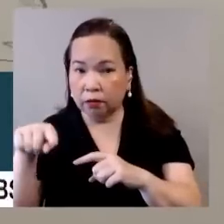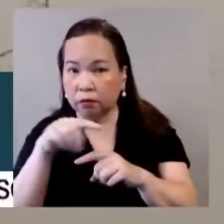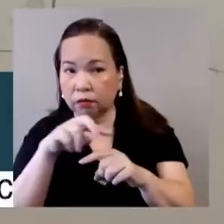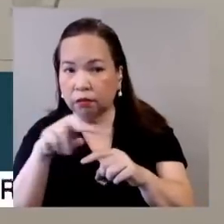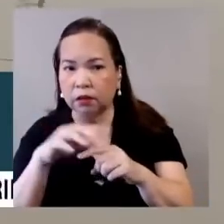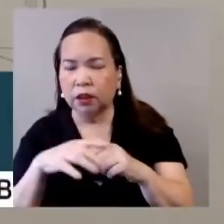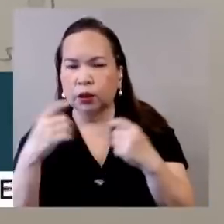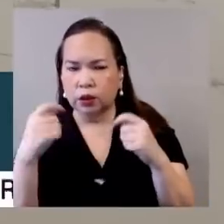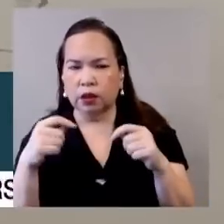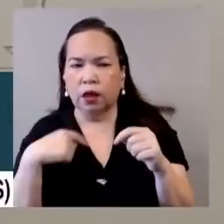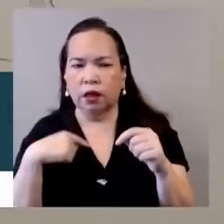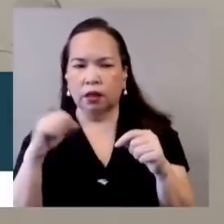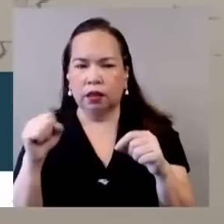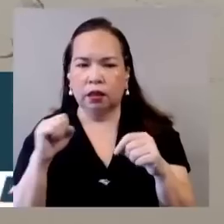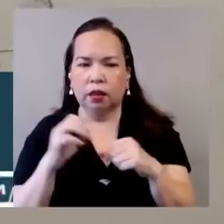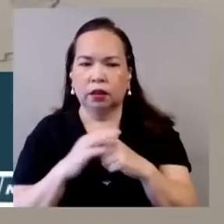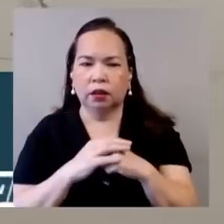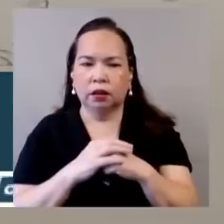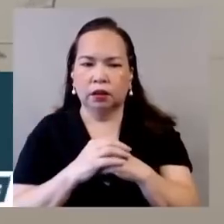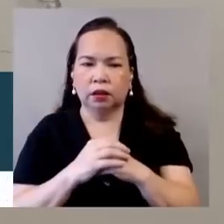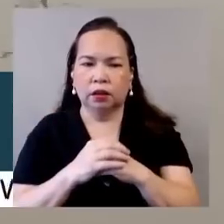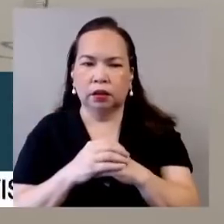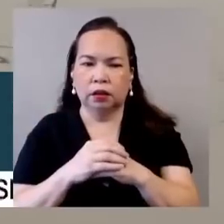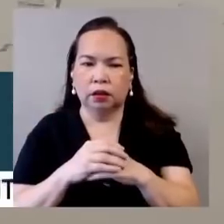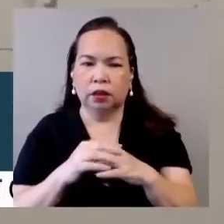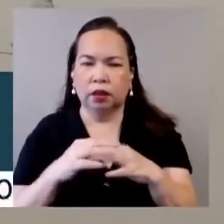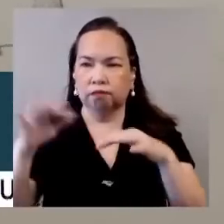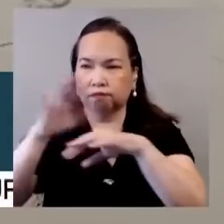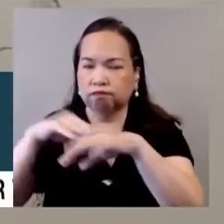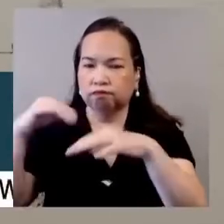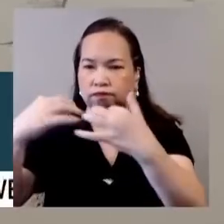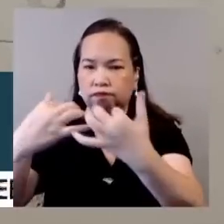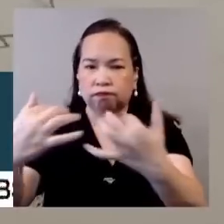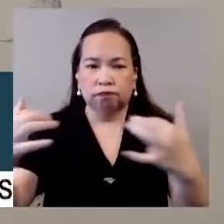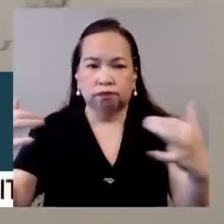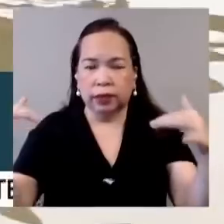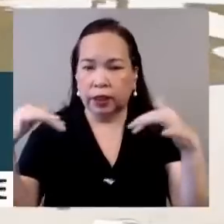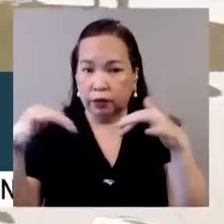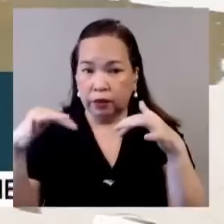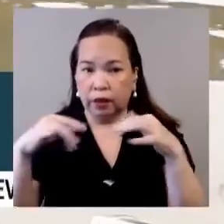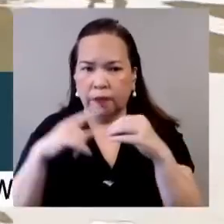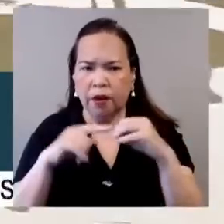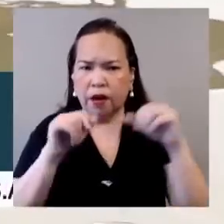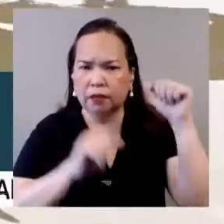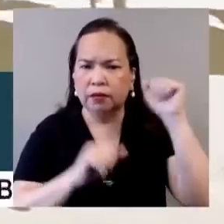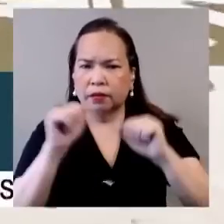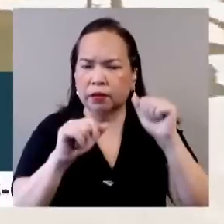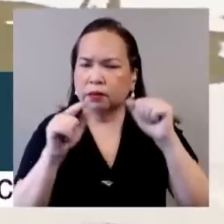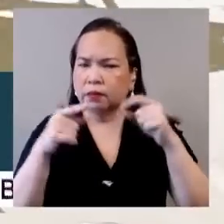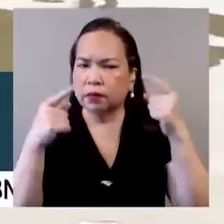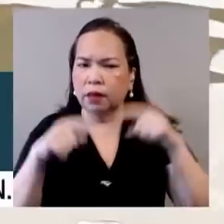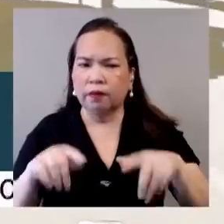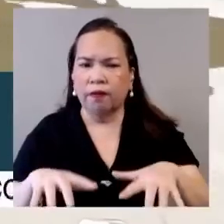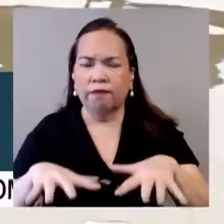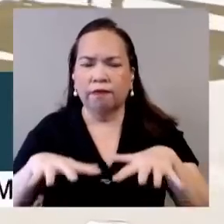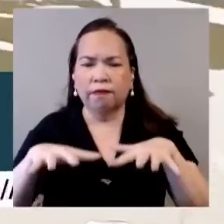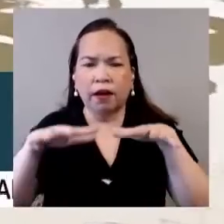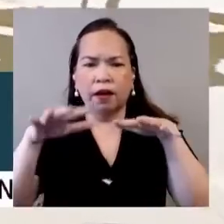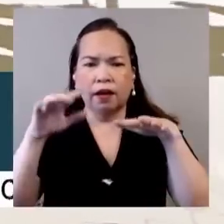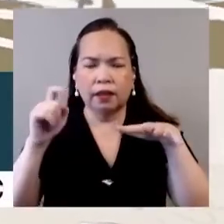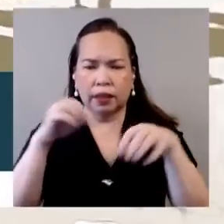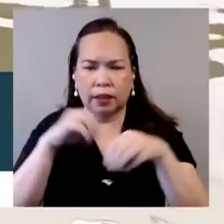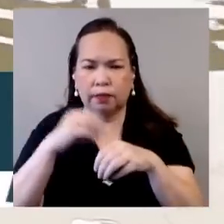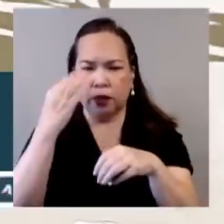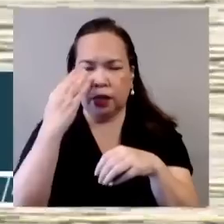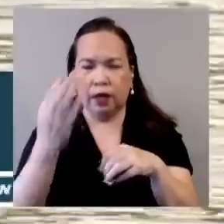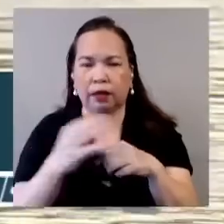sikapin ko po na makapagpagkaroon ng hearing about po sa assessment patungkol po dito sa nangyaring pagbaha sa Bulacan,